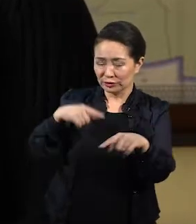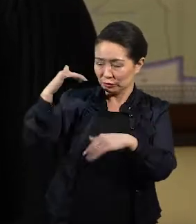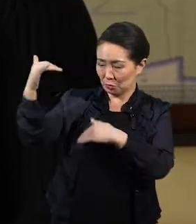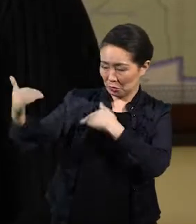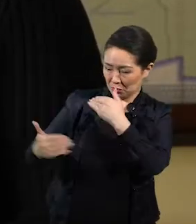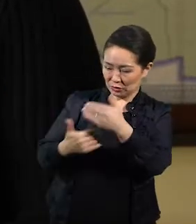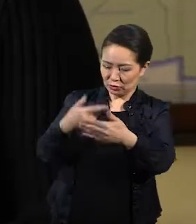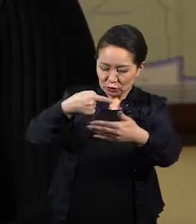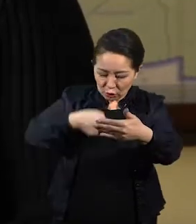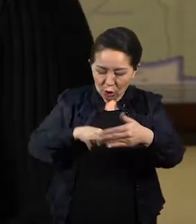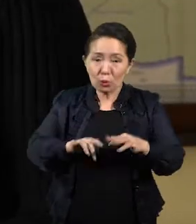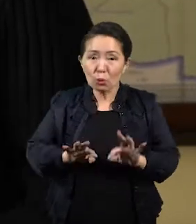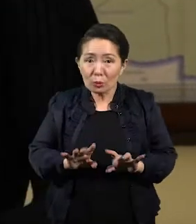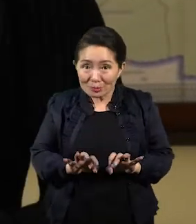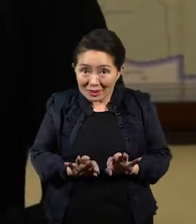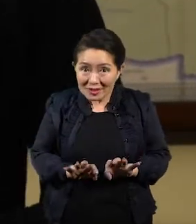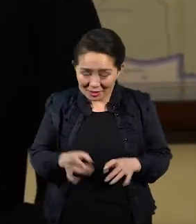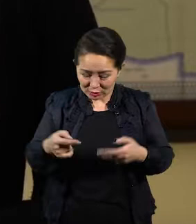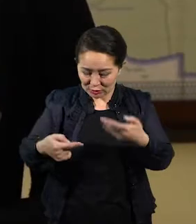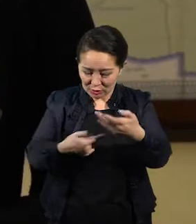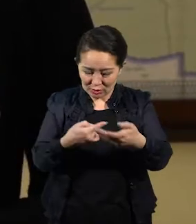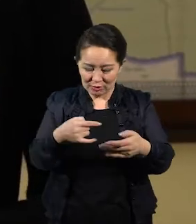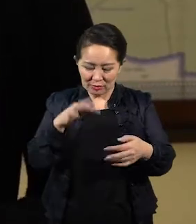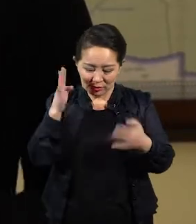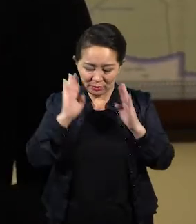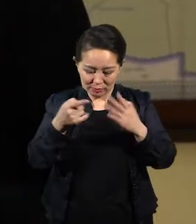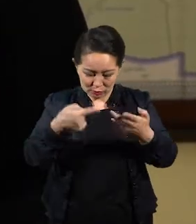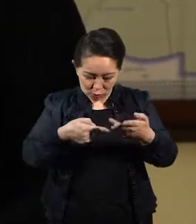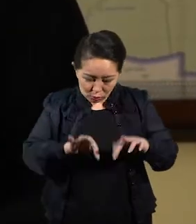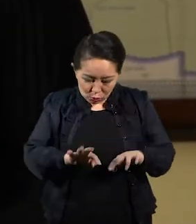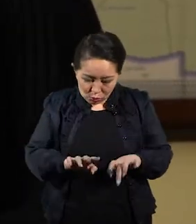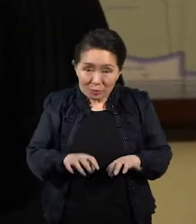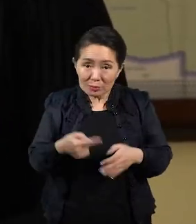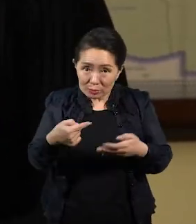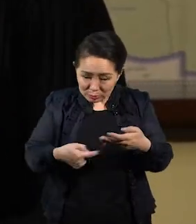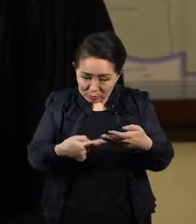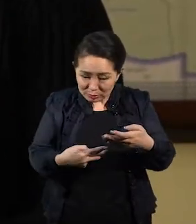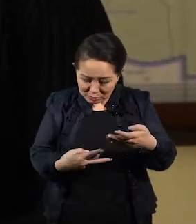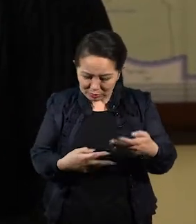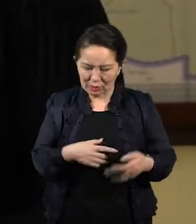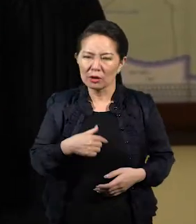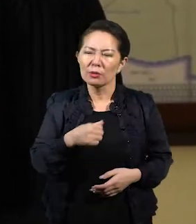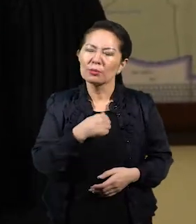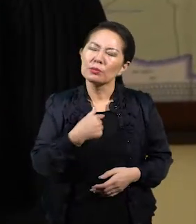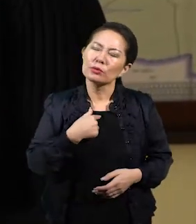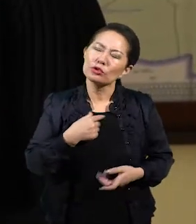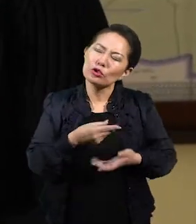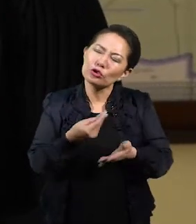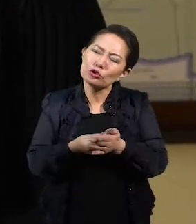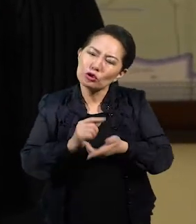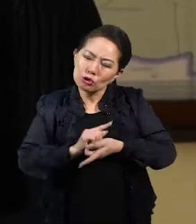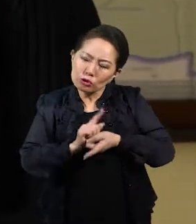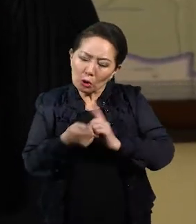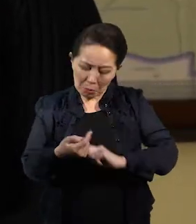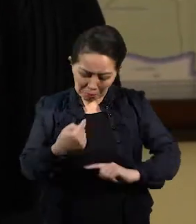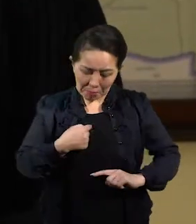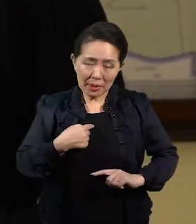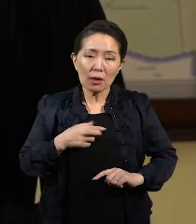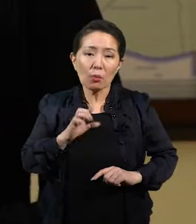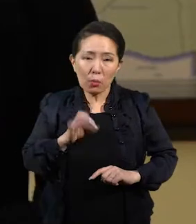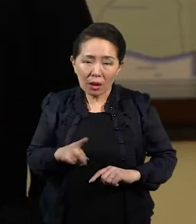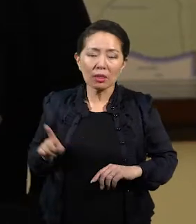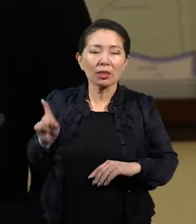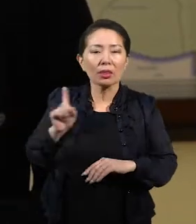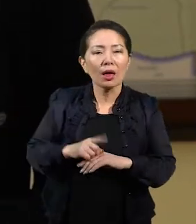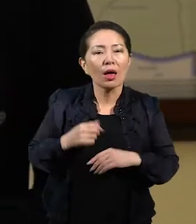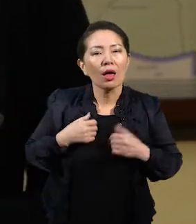дор комент бичихтэй тий яг энэ нөхцөл байдалд хэрвээ би байсан бол яах байсан бэ гэдэг өөр